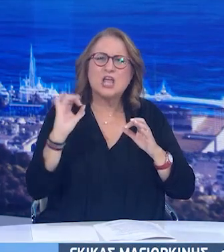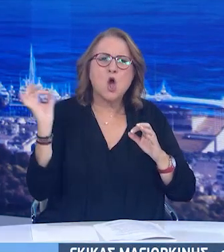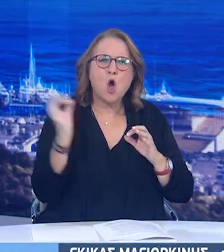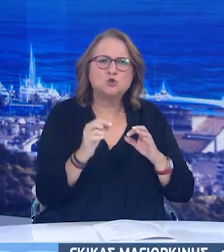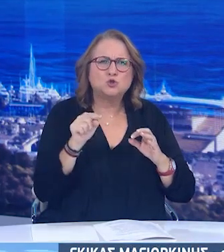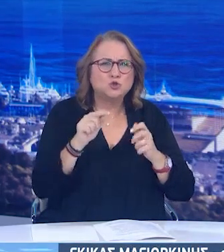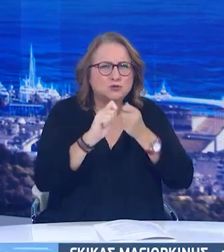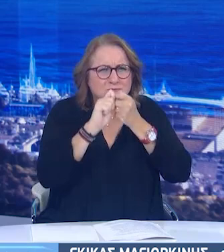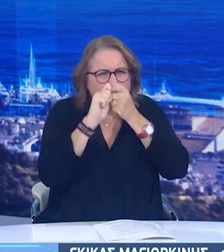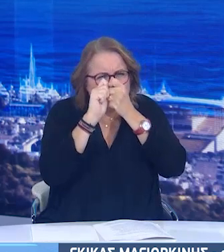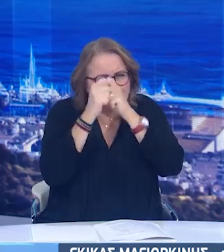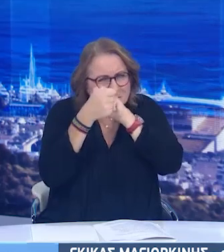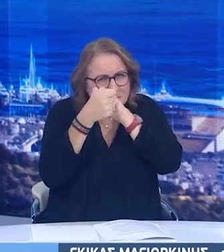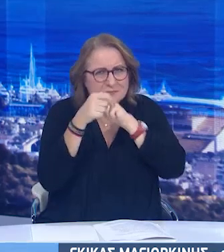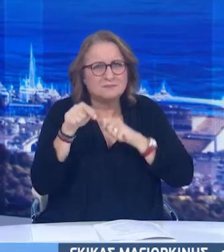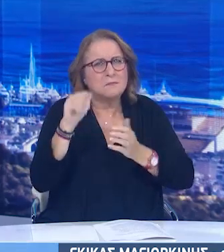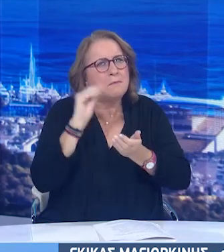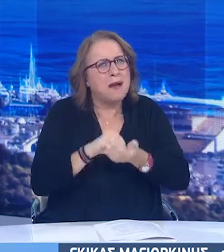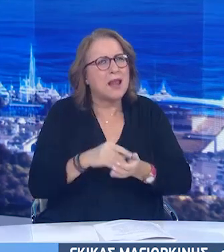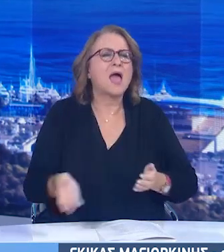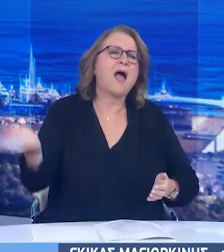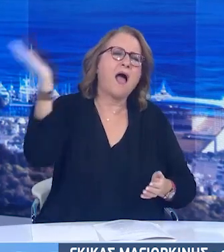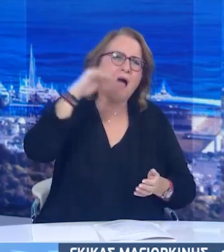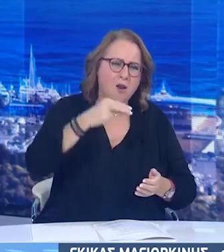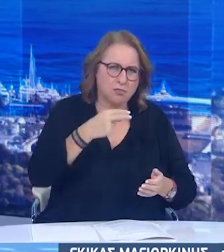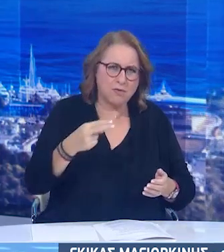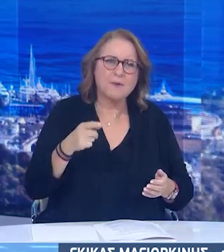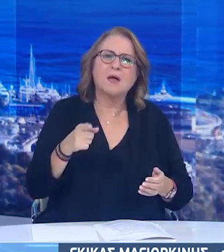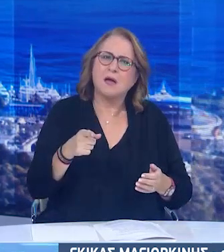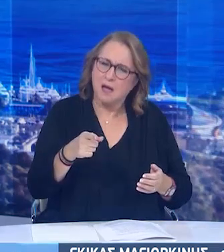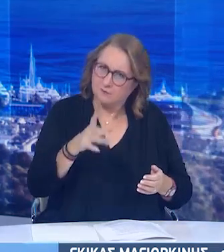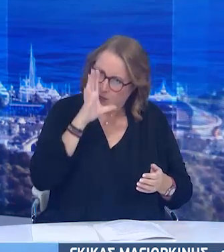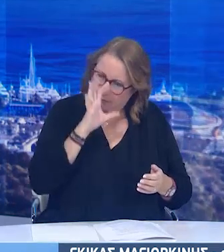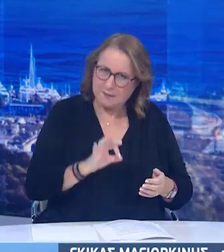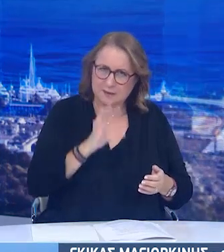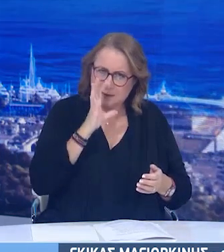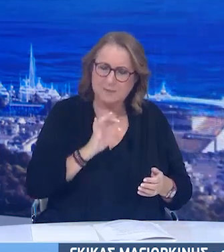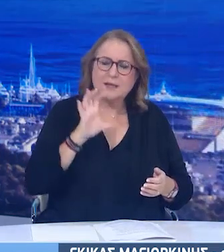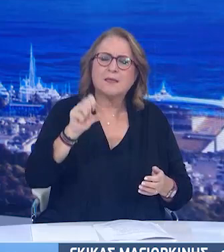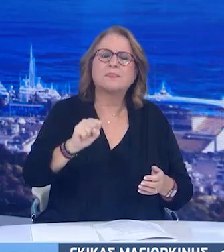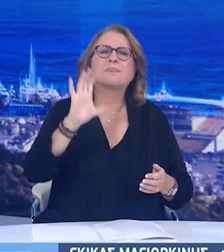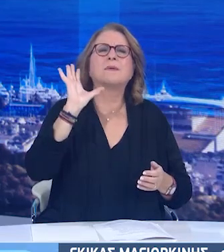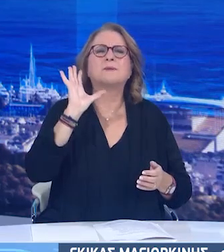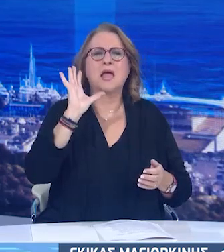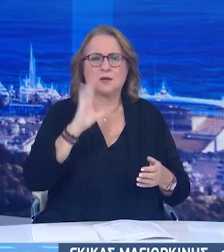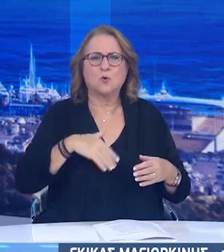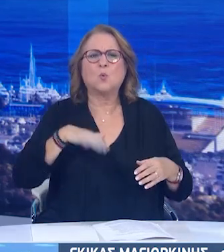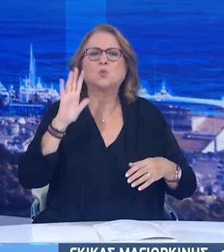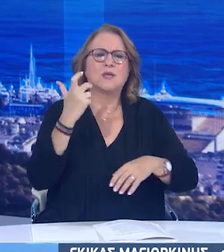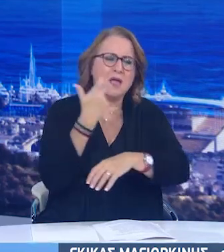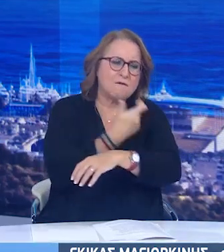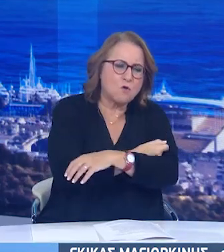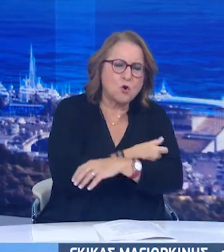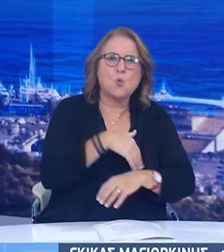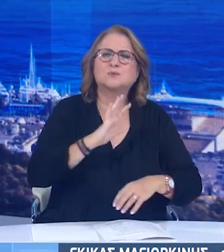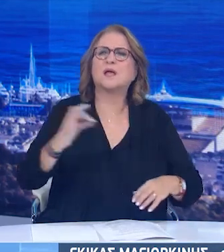να ξεφεύγει σε μεγαλύτερο ποσοστό της ανοσίας που προέρχεται είτε από εμβόλια είτε από προηγούμενα στελέχη. Έτσι πρέπει